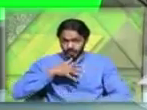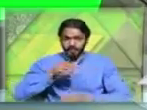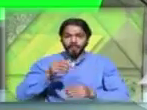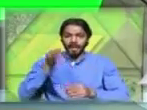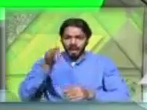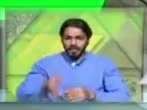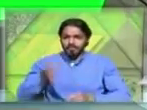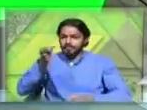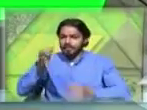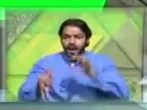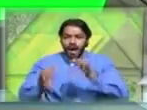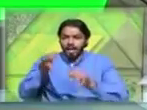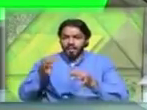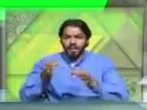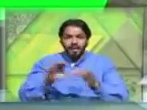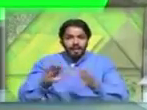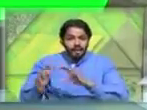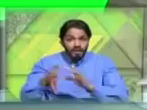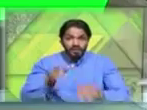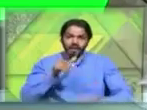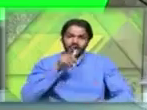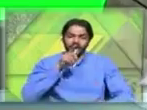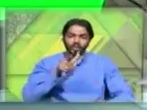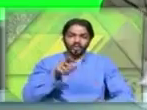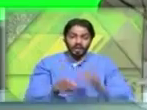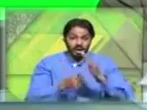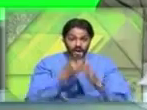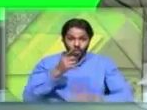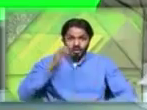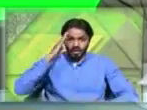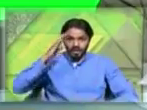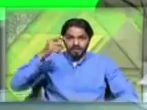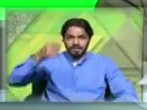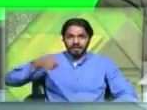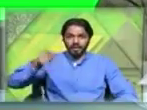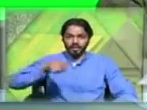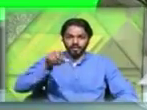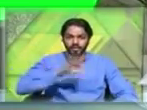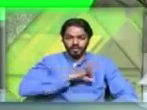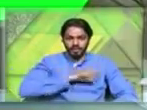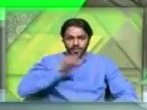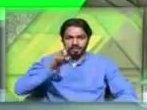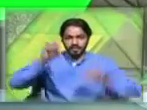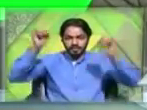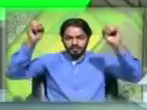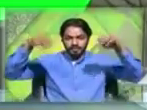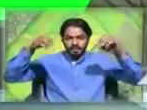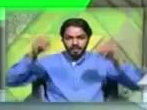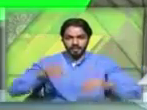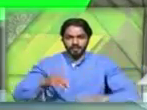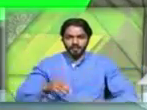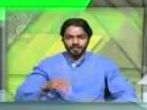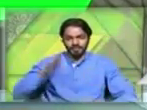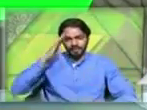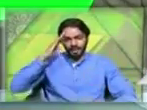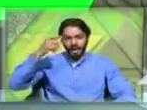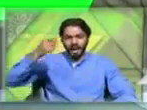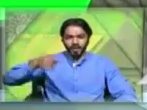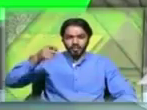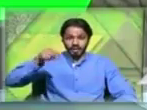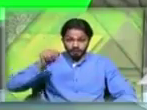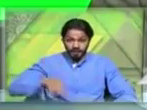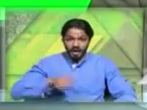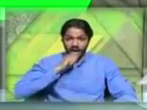محمد صلى الله عليه وسلم؟ مشاهدينا الكرام، السلام عليكم ورحمة الله وبركاته، أهلا بكم معنا وحلقة جديدة في برنامج منهج